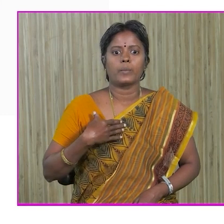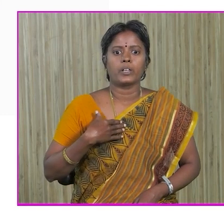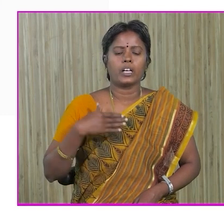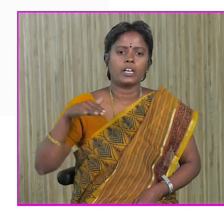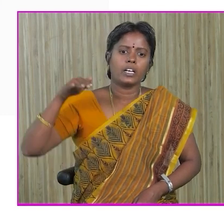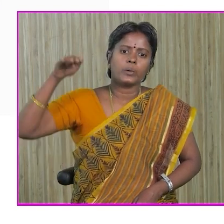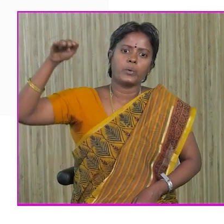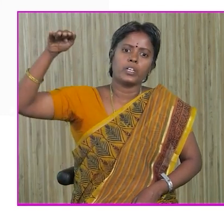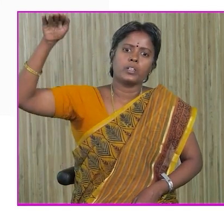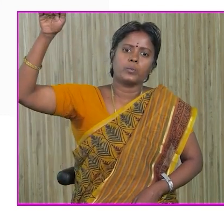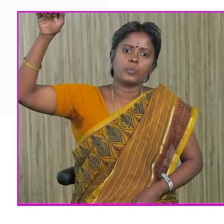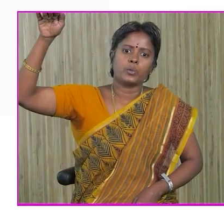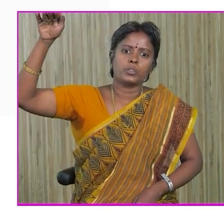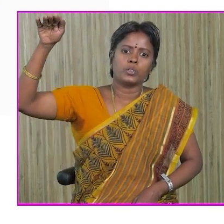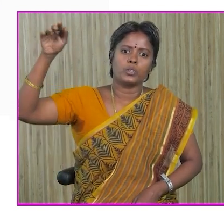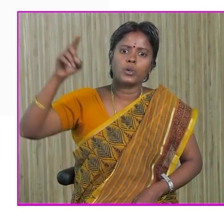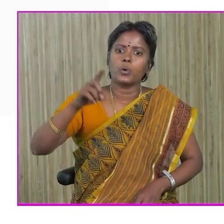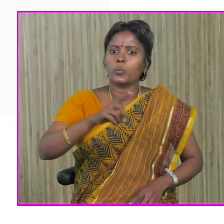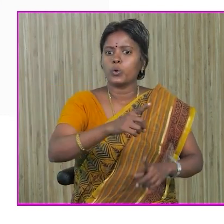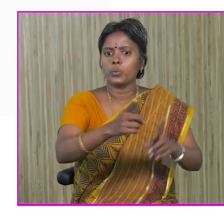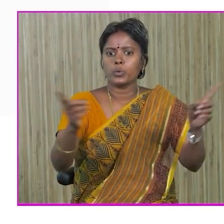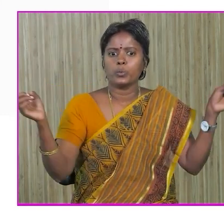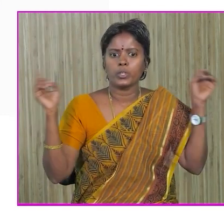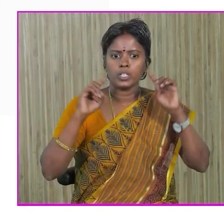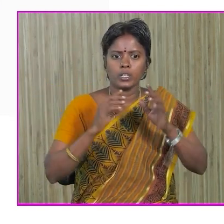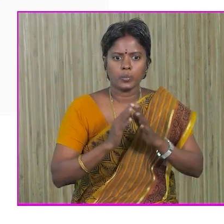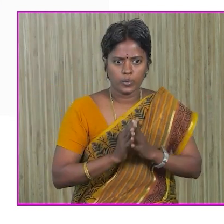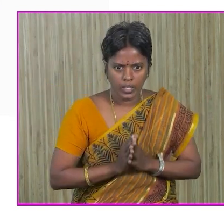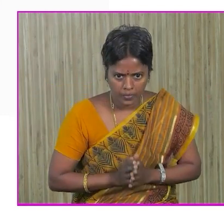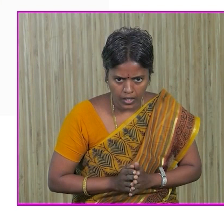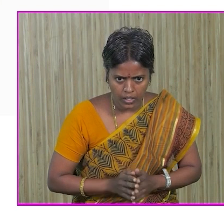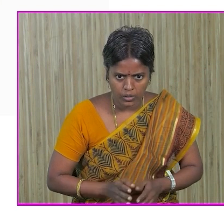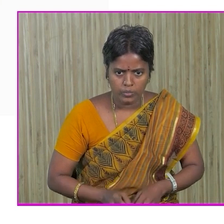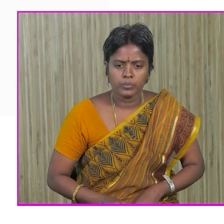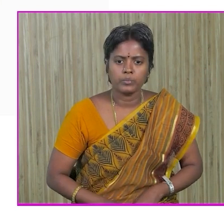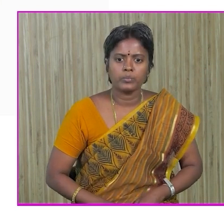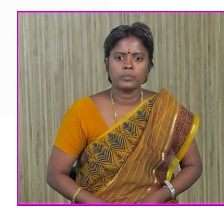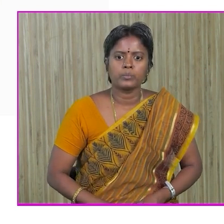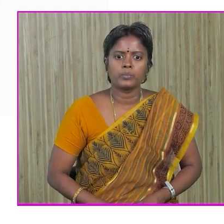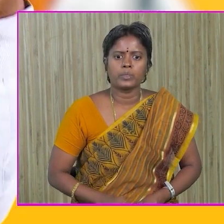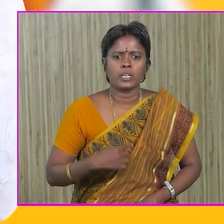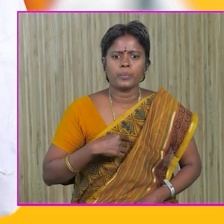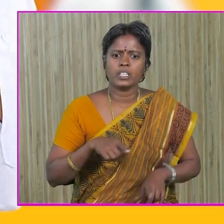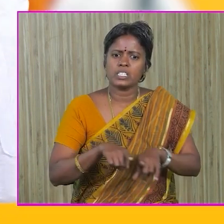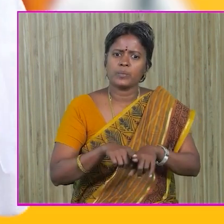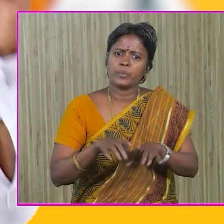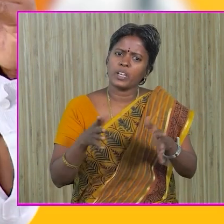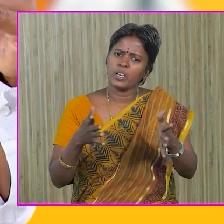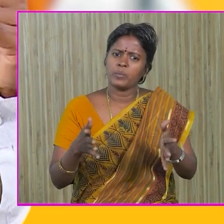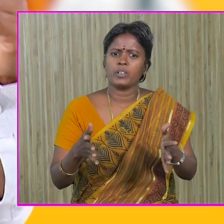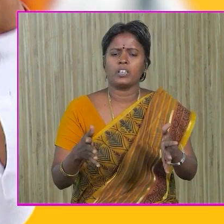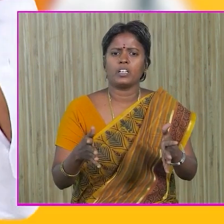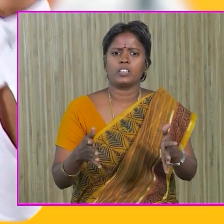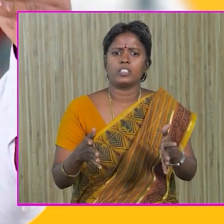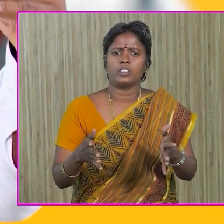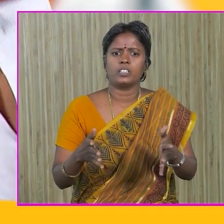உன்னை வணங்கும் என மிக அருமையாக கூறியுள்ளார். நாம் எப்போதும் நமக்கு ஈடு யாரும் இல்லை, ஈடு இணை யாருமே